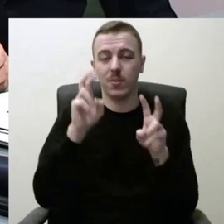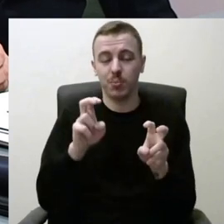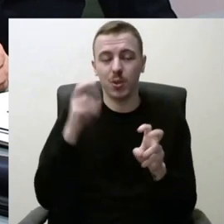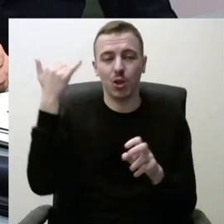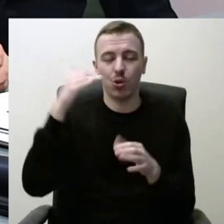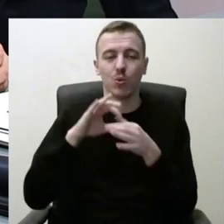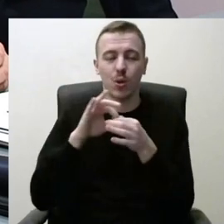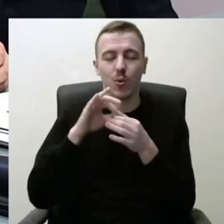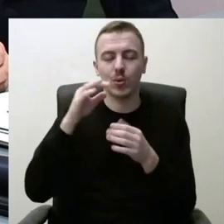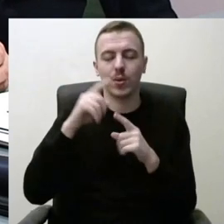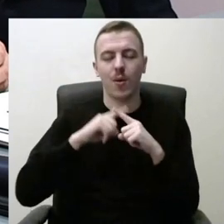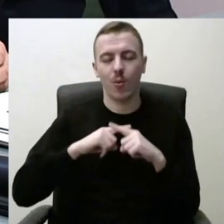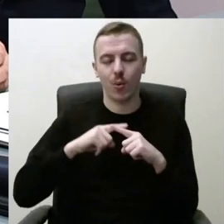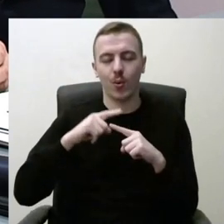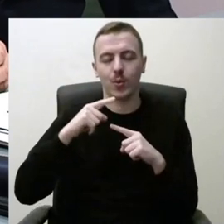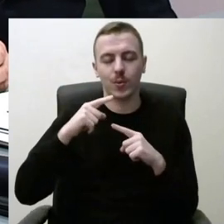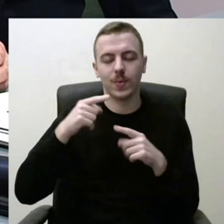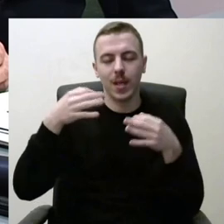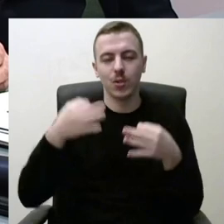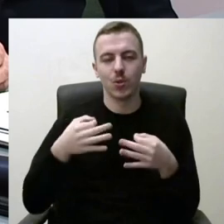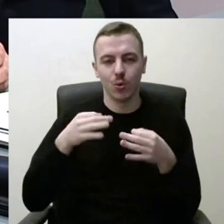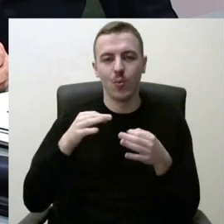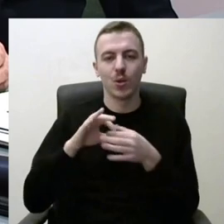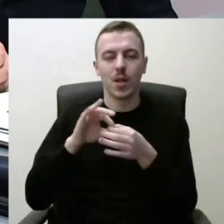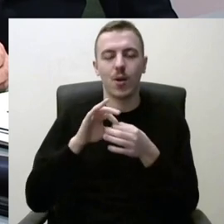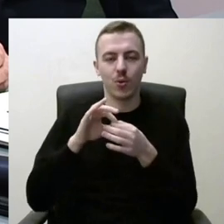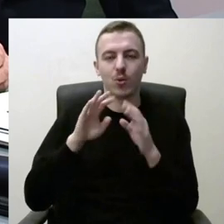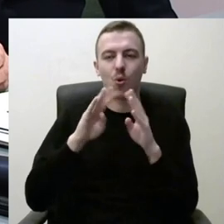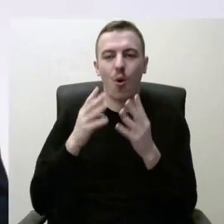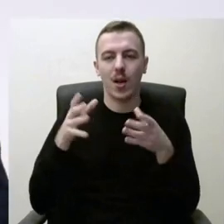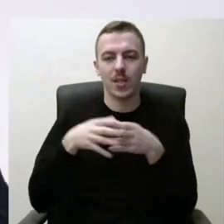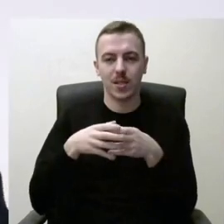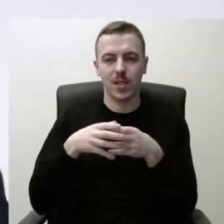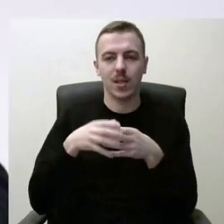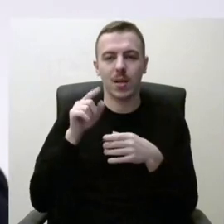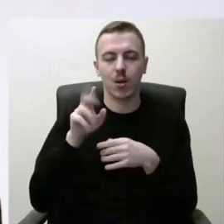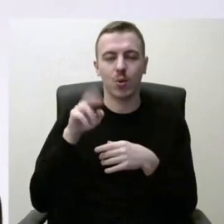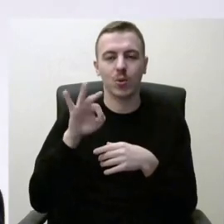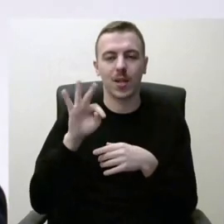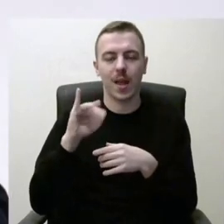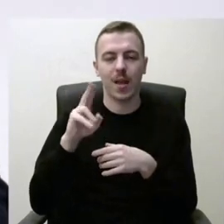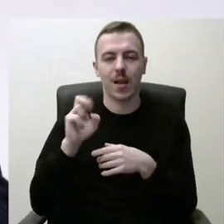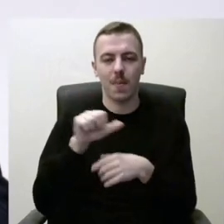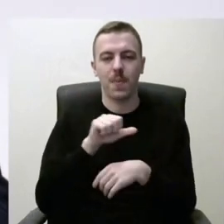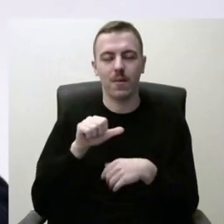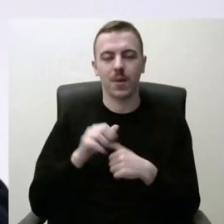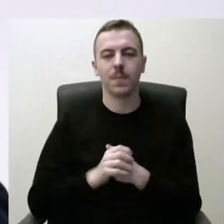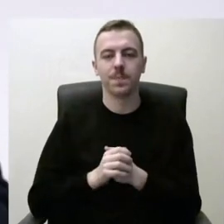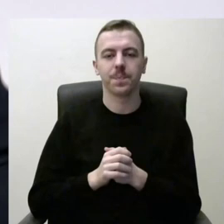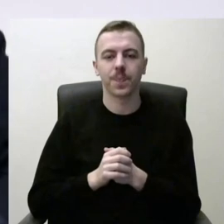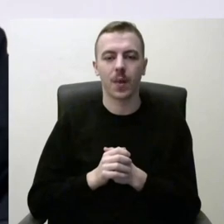Tautos teisingumo sąjungos koalicija Algimantas Rusteika. Taigi, pradėkime